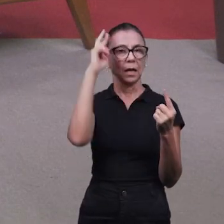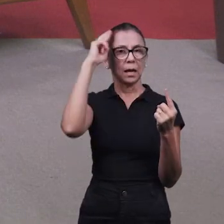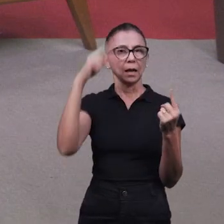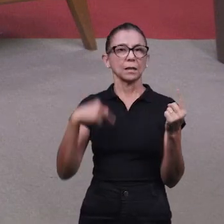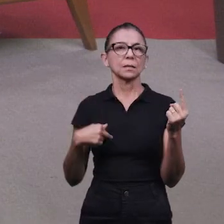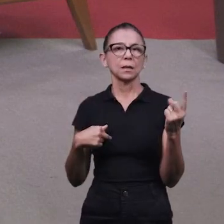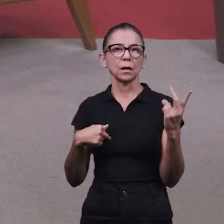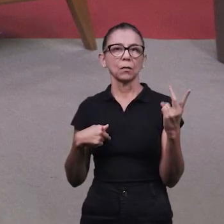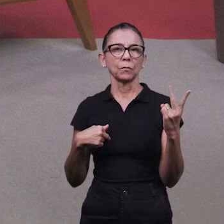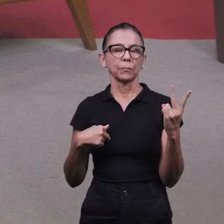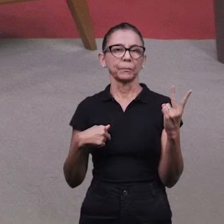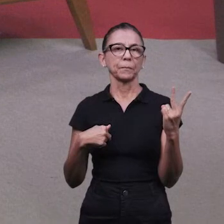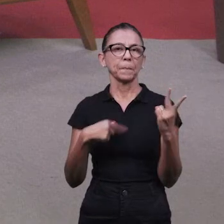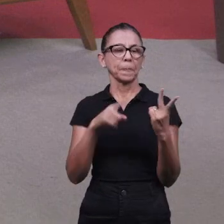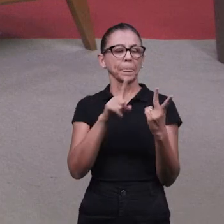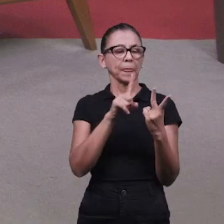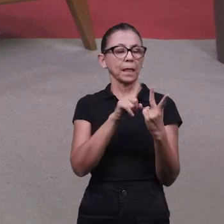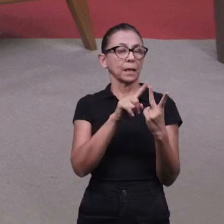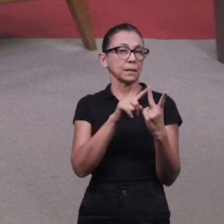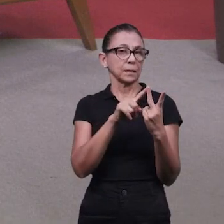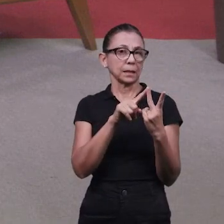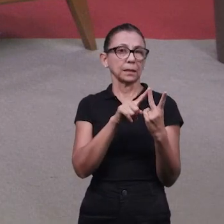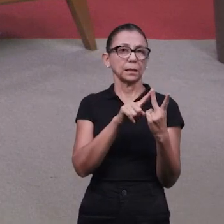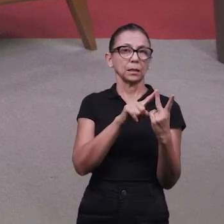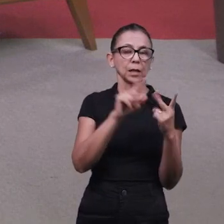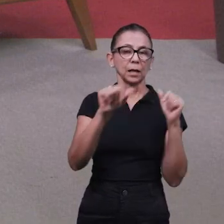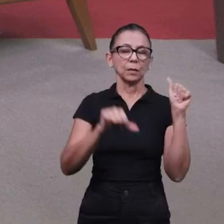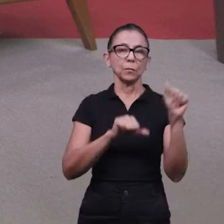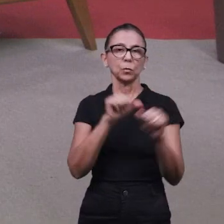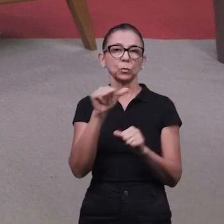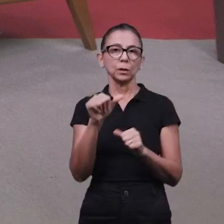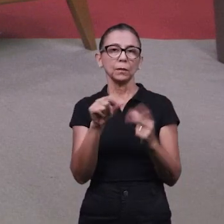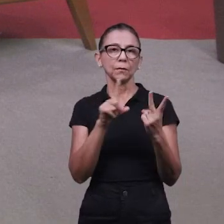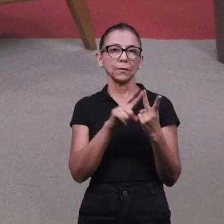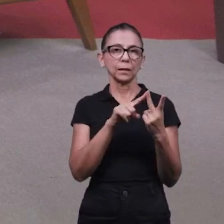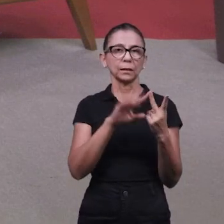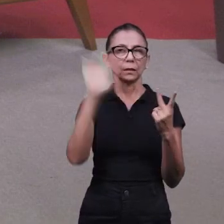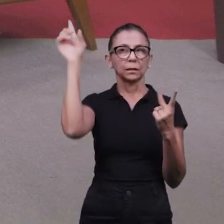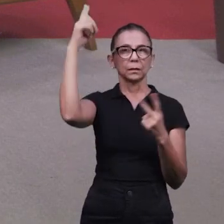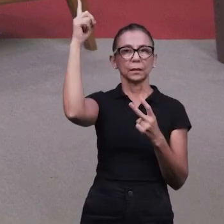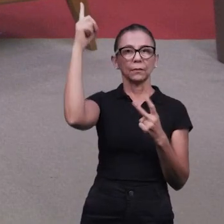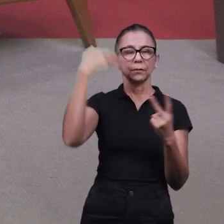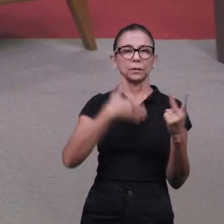raison. Exactement. À partir du moment qu'il entre dans le gouvernement de David,